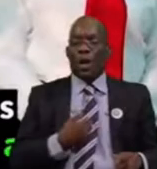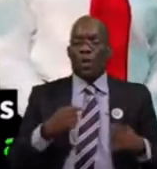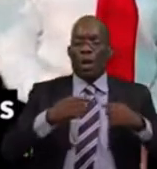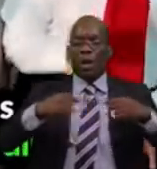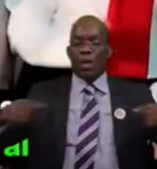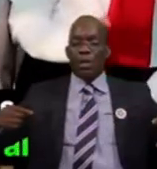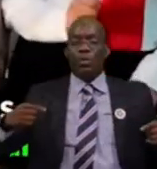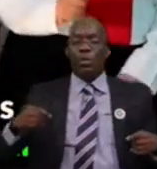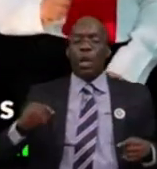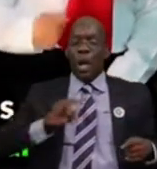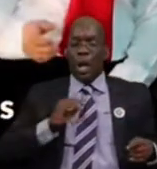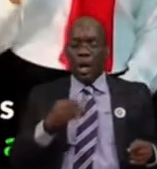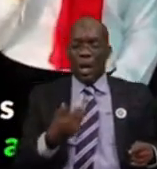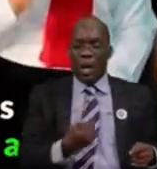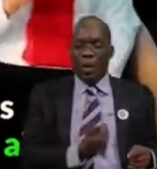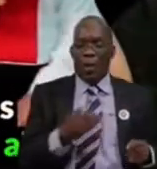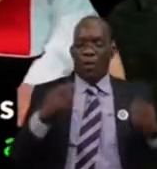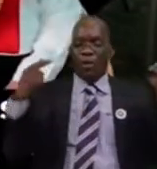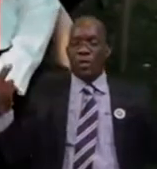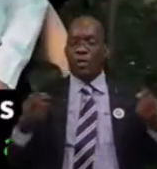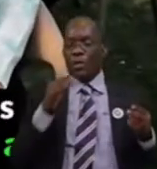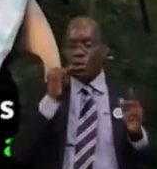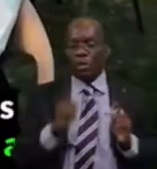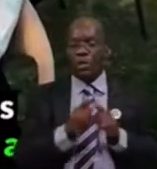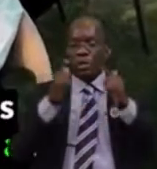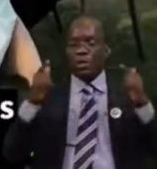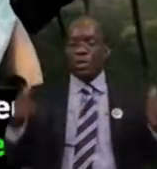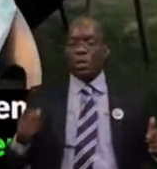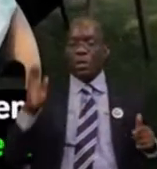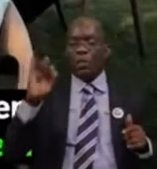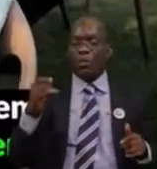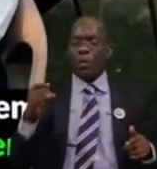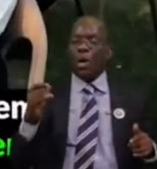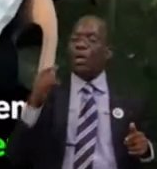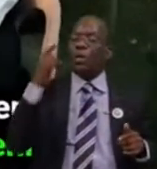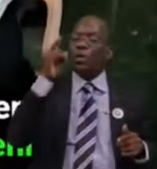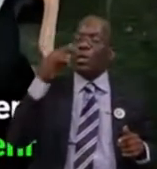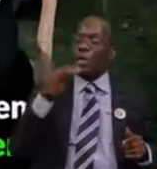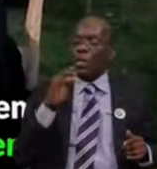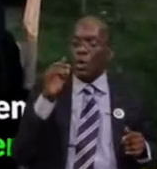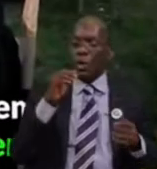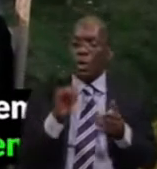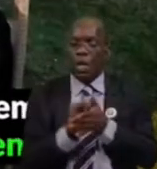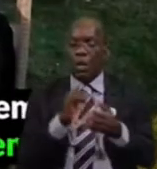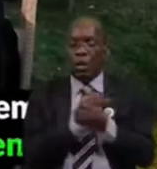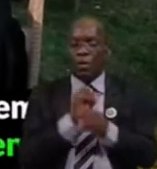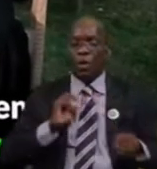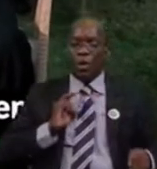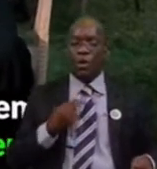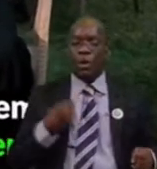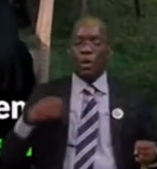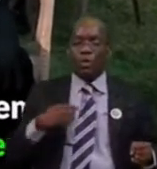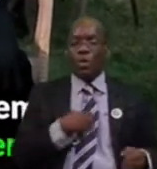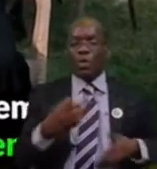ويعظم انتصارنا لمن أحبنا. نهتف ونقوى